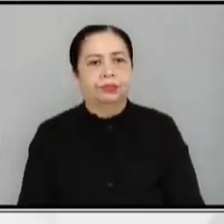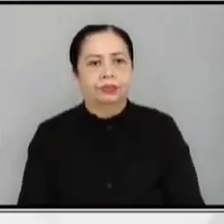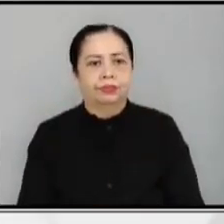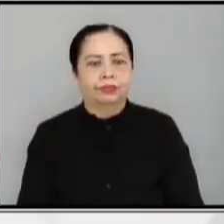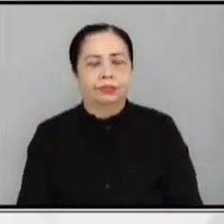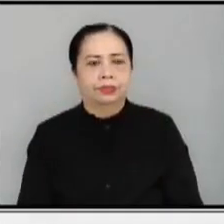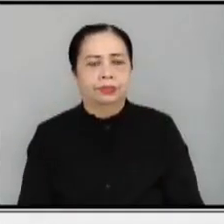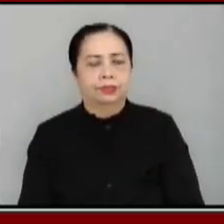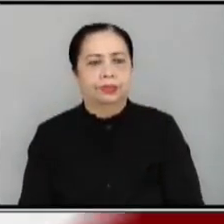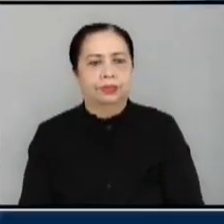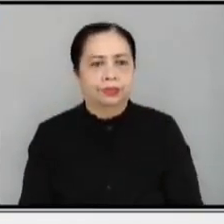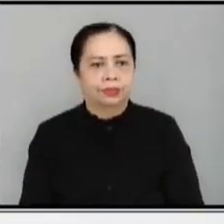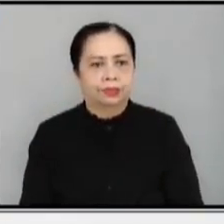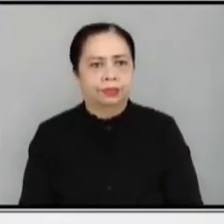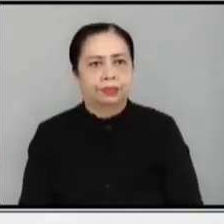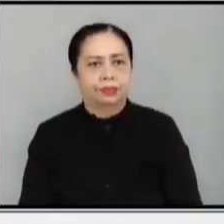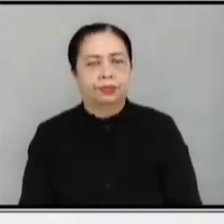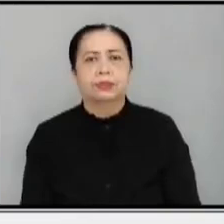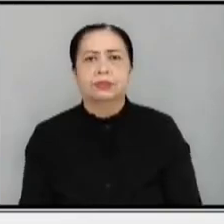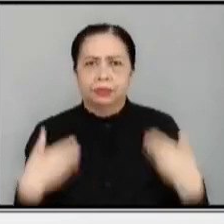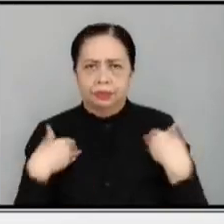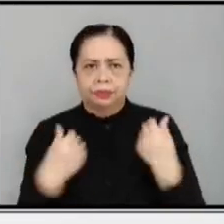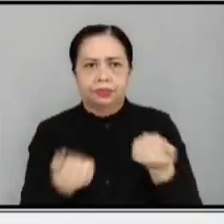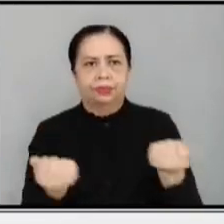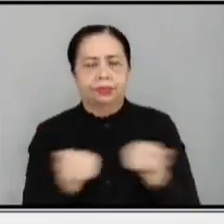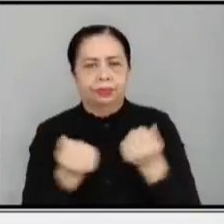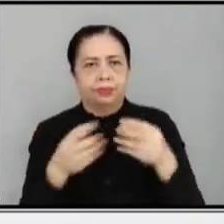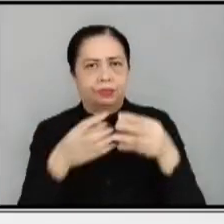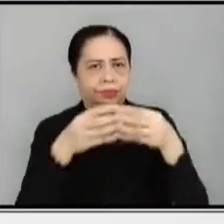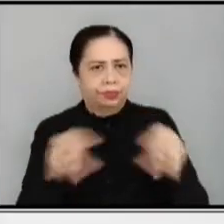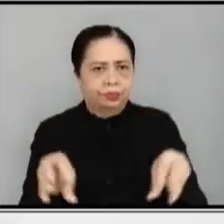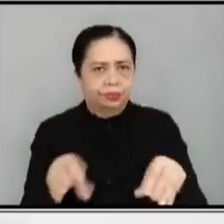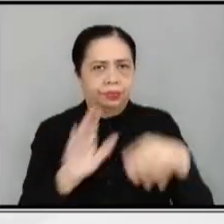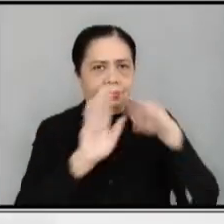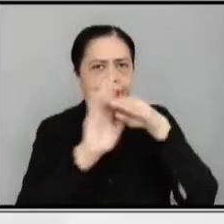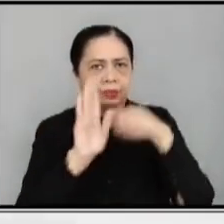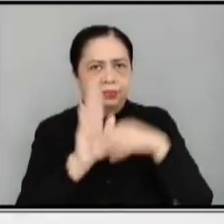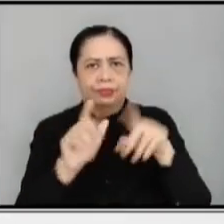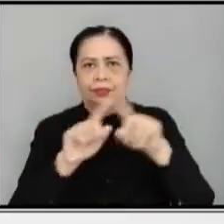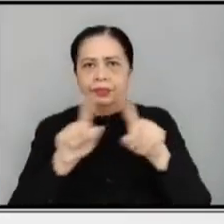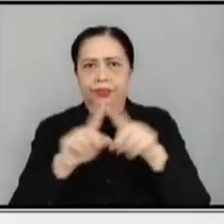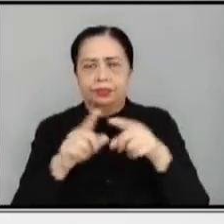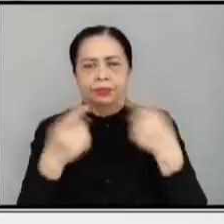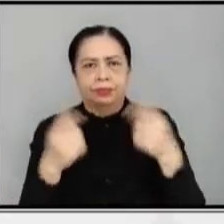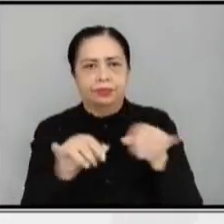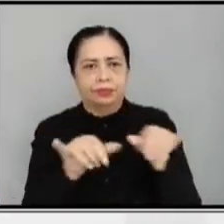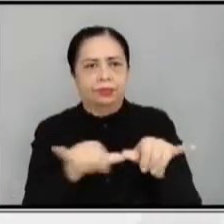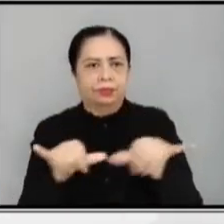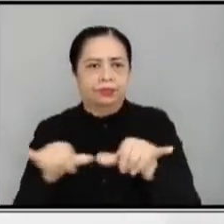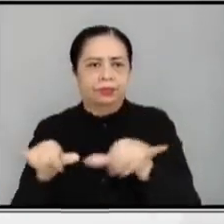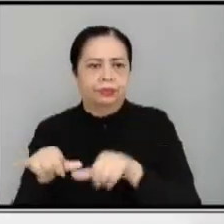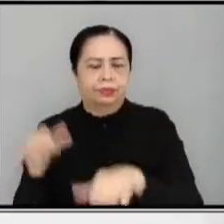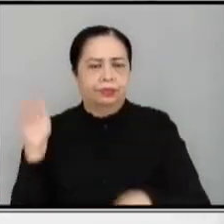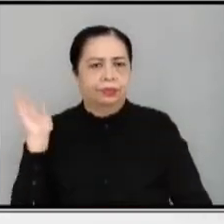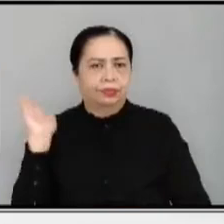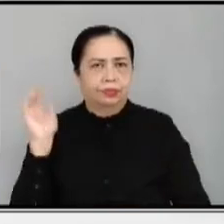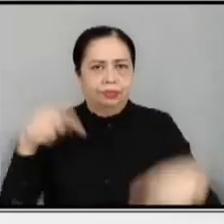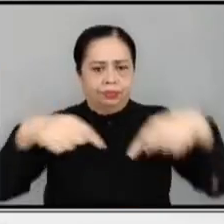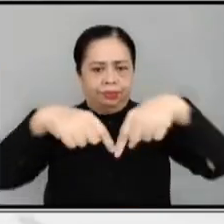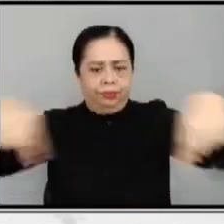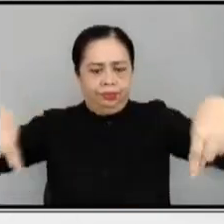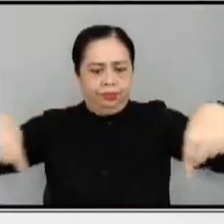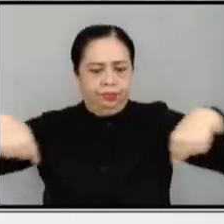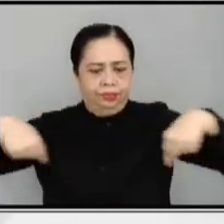per kilo. May mga available din na itlog na mabibili mula 155 pesos per tray hanggang